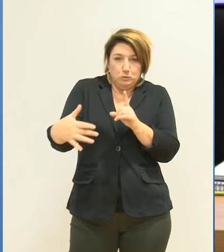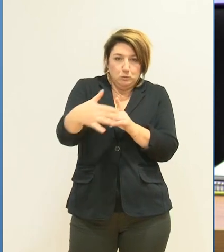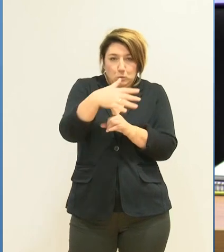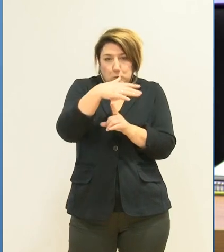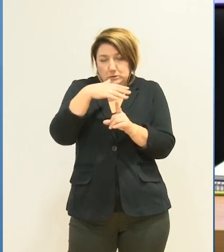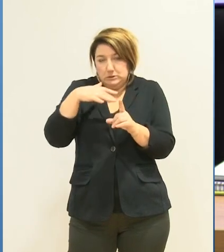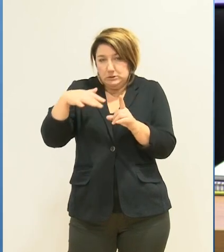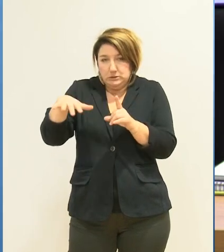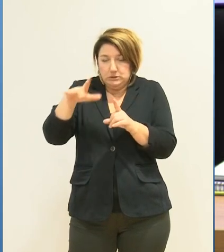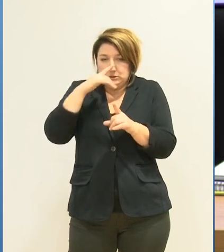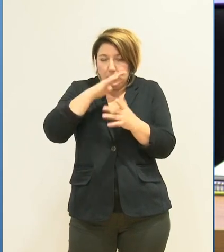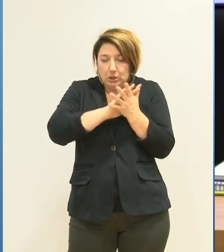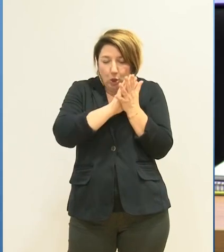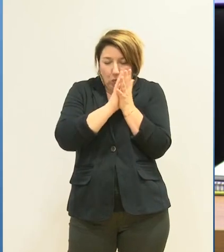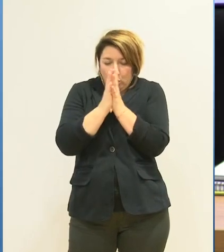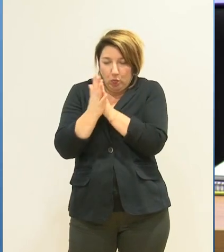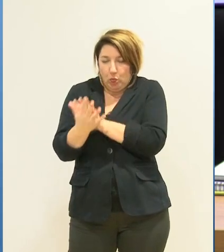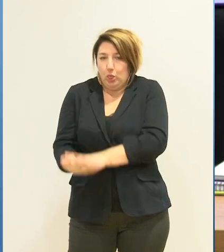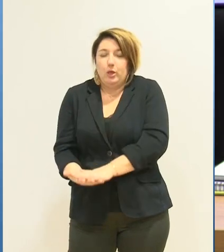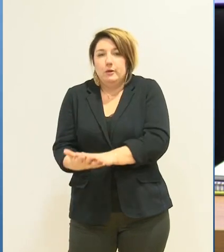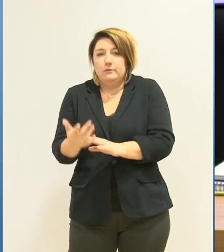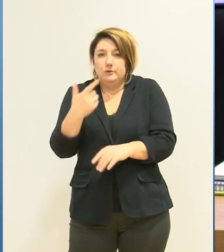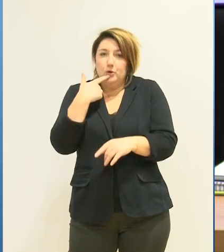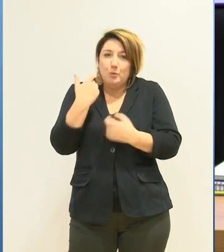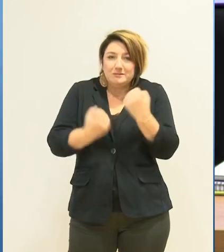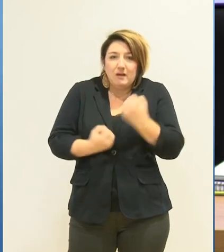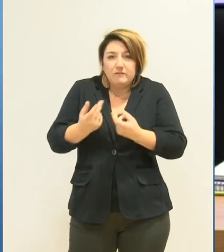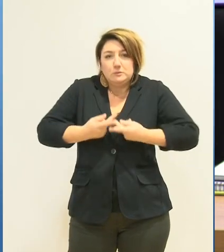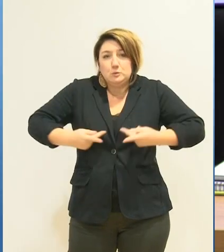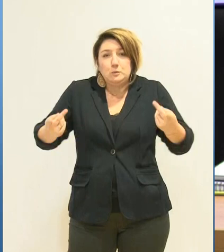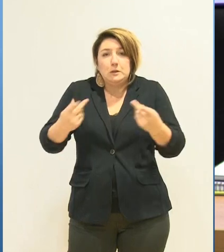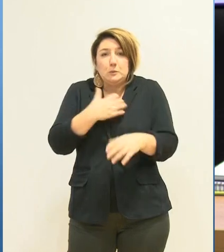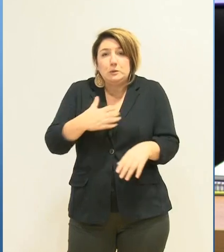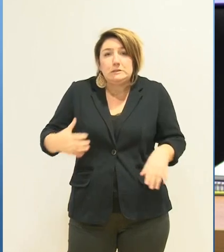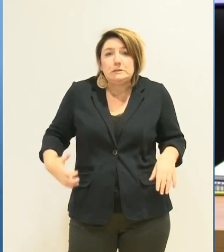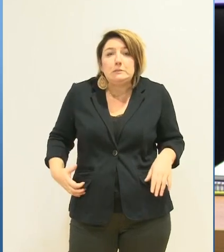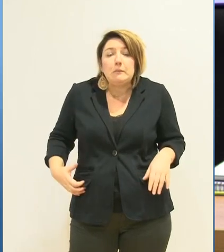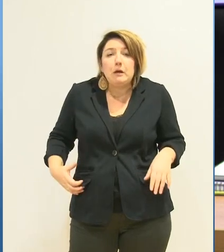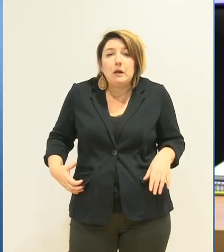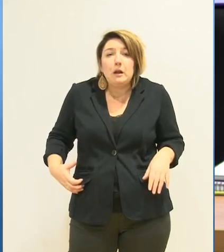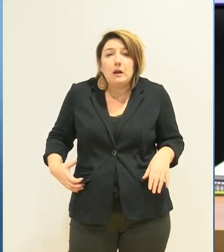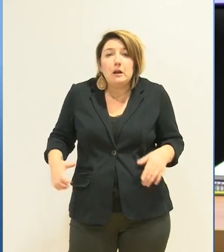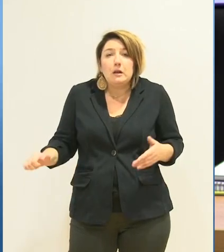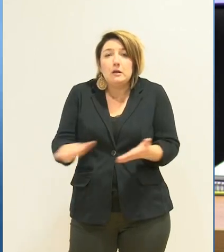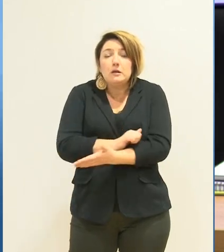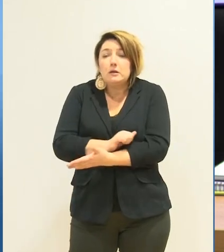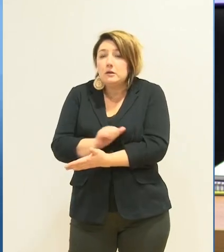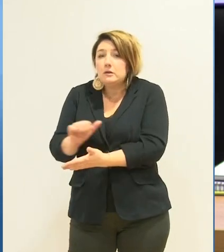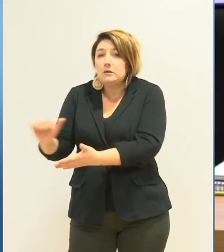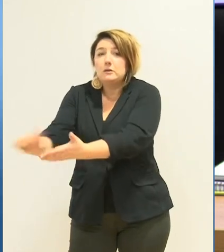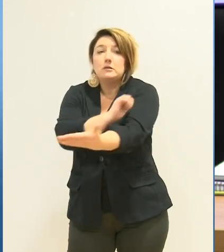démanteler des pans entiers du service public municipal avec un impact